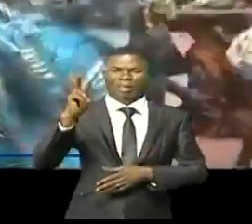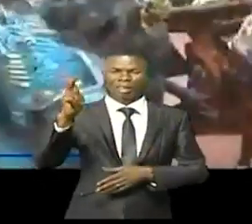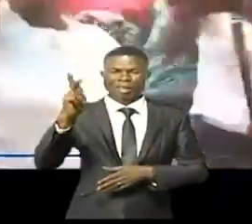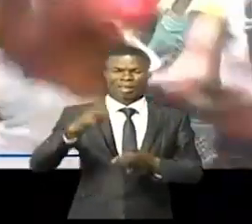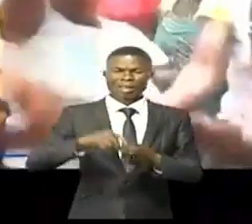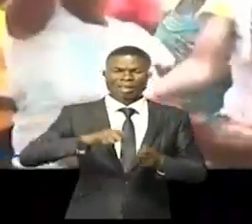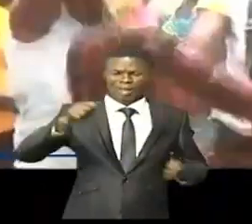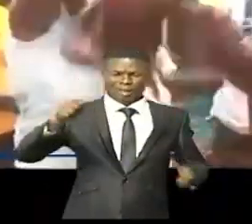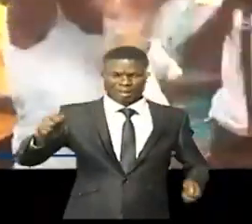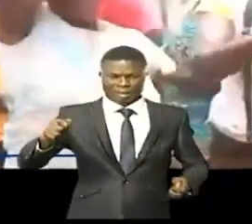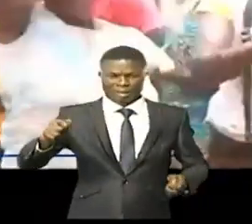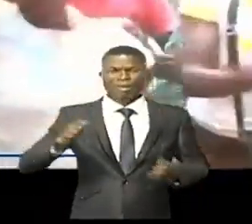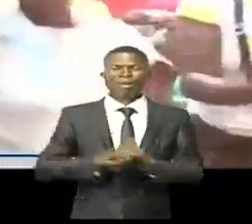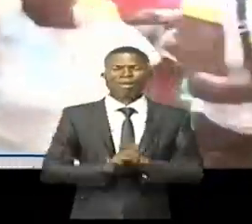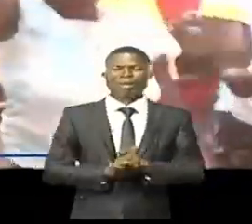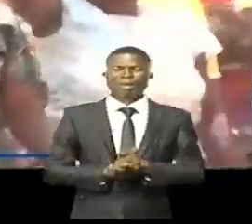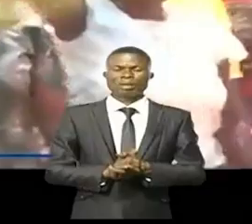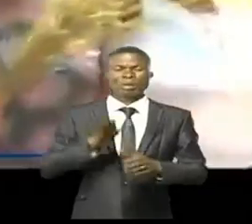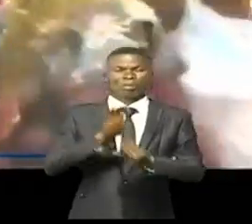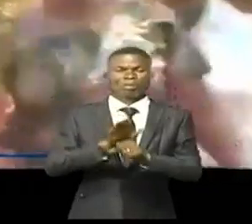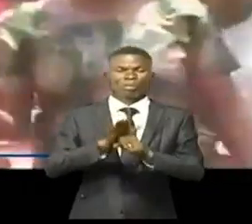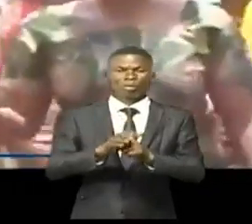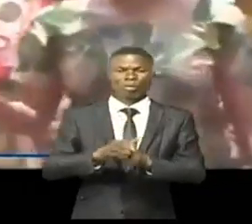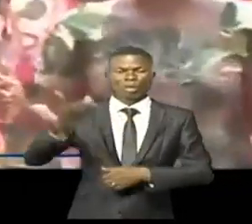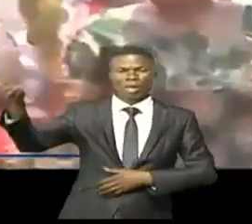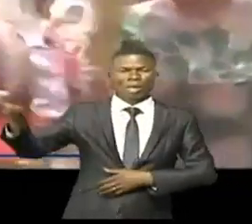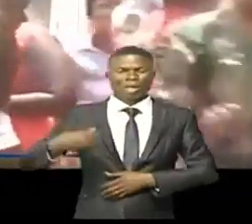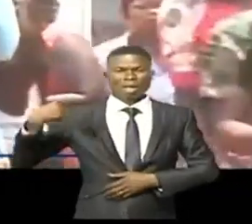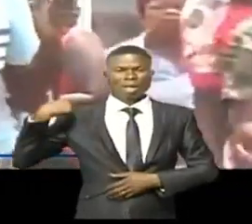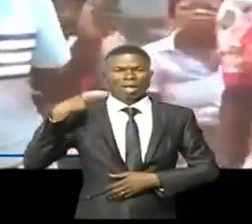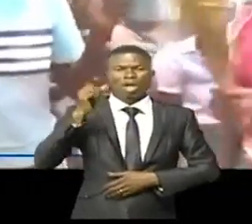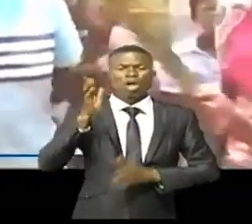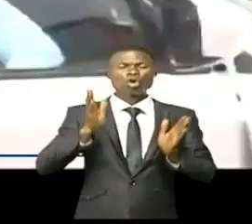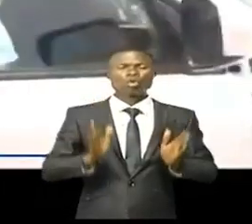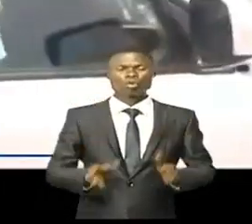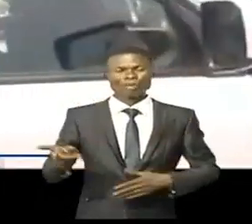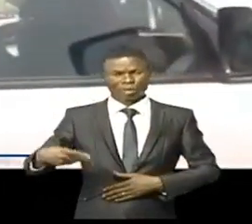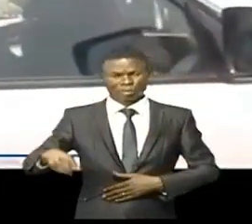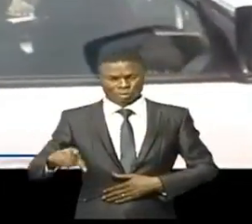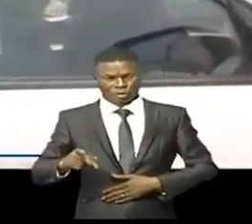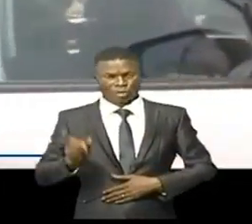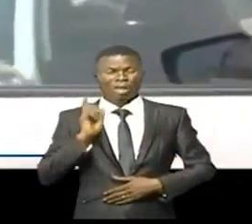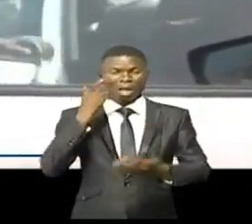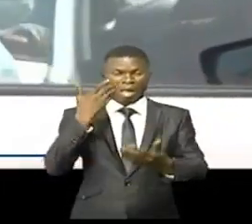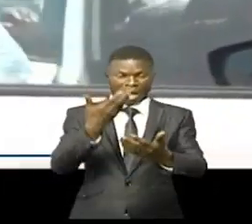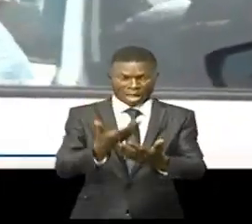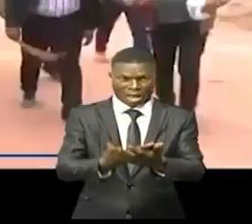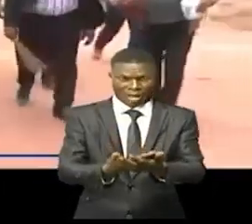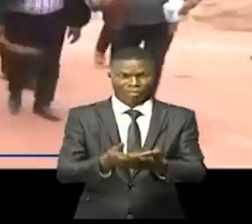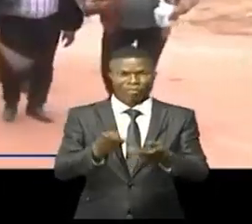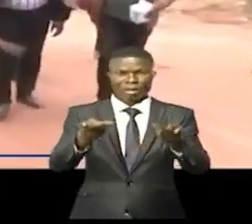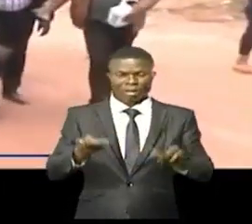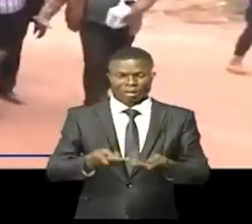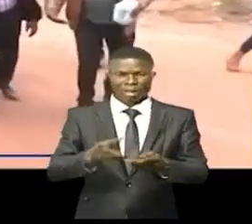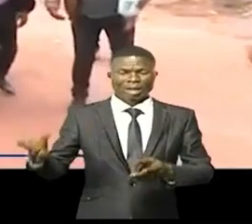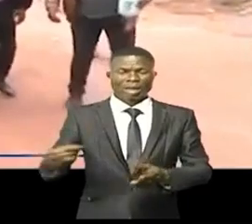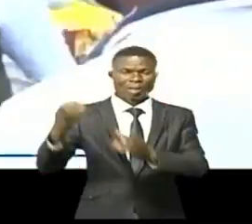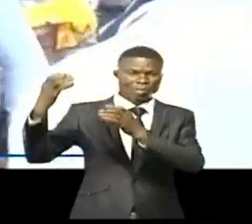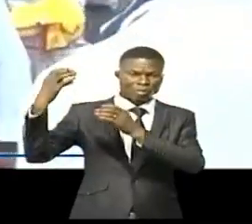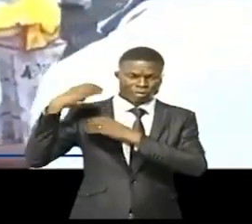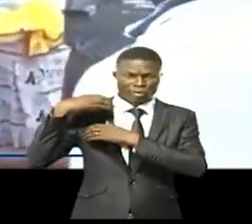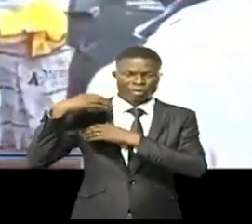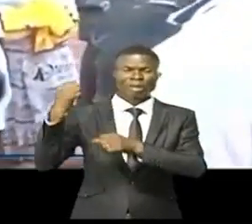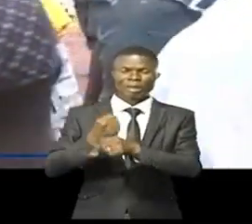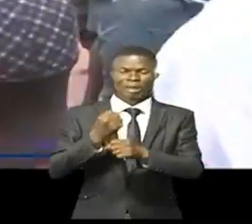se masse les habitants du millier pour accueillir le gouverneur de province. Quand ce dernier y foule ce pied, il est pris en charge par le